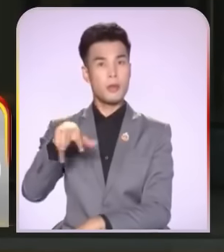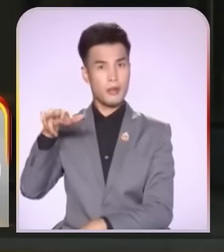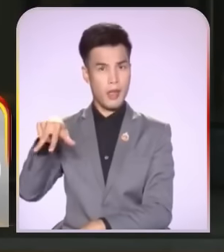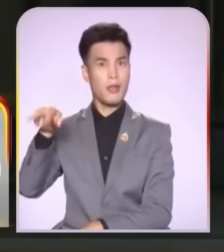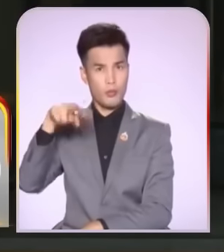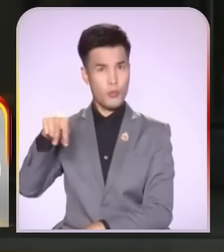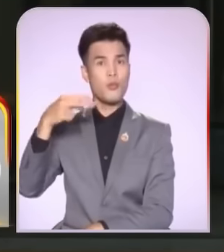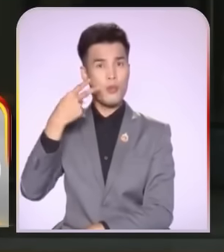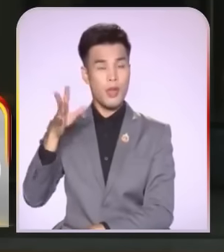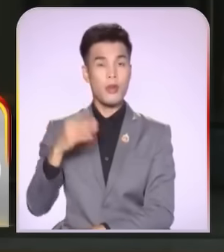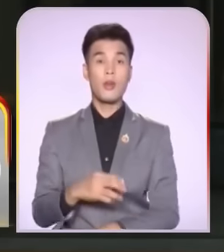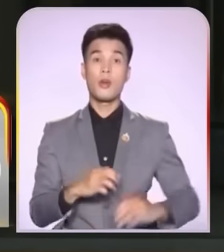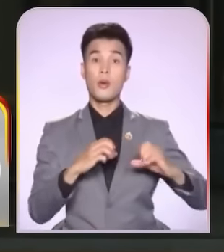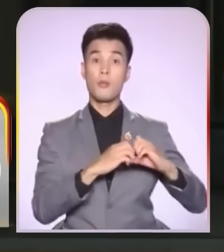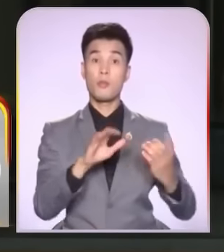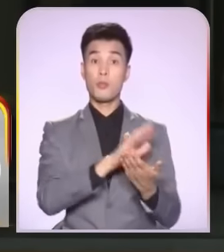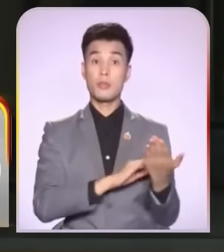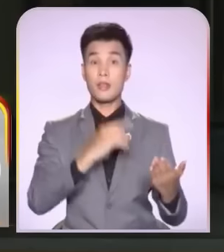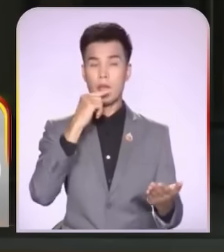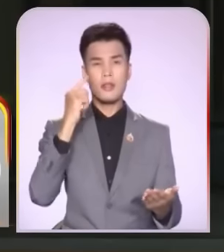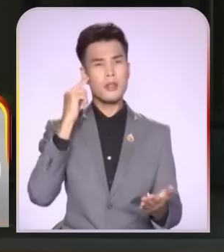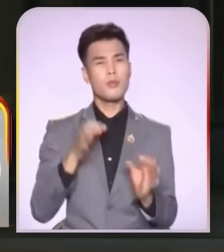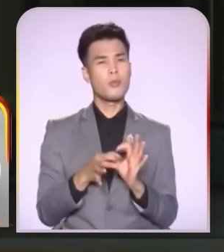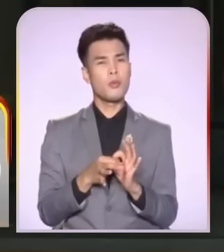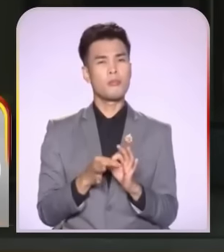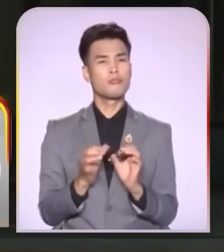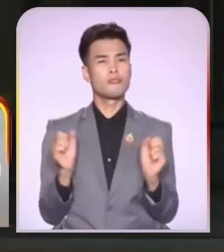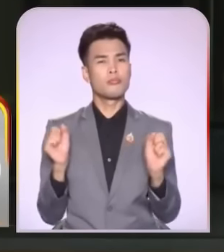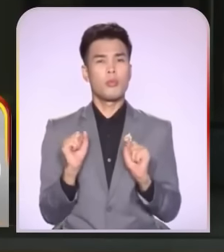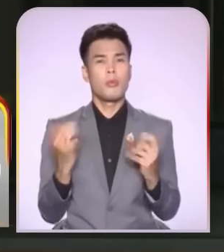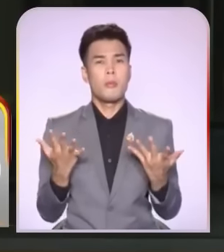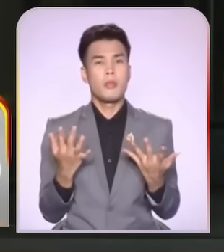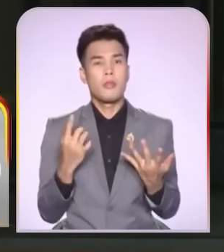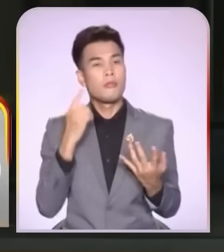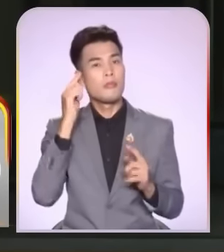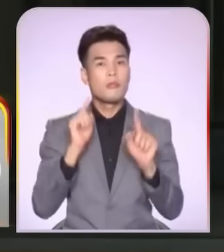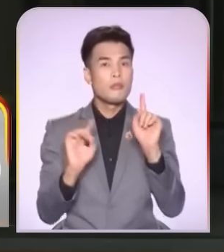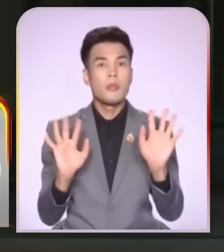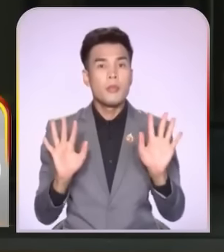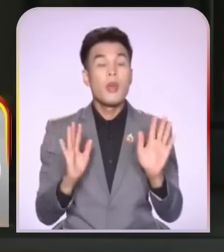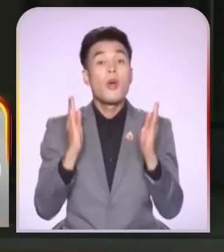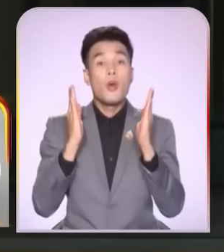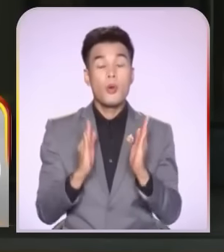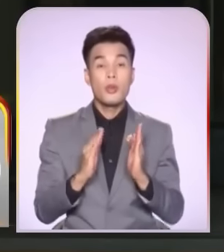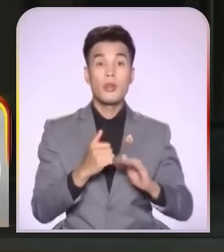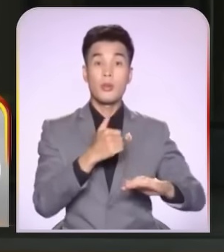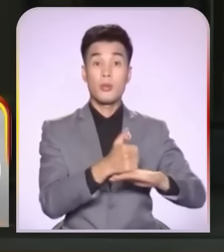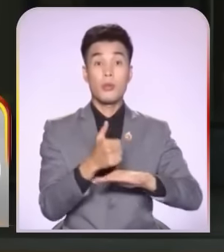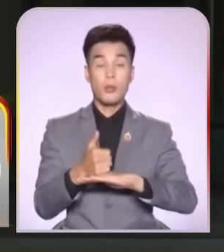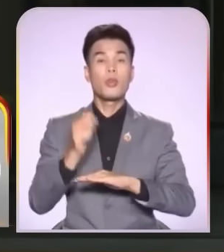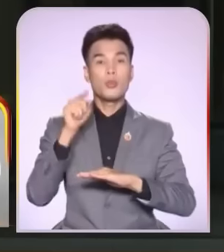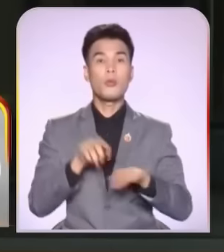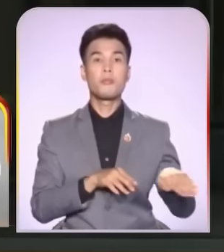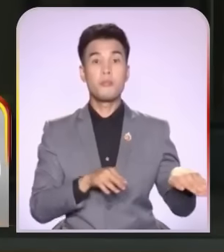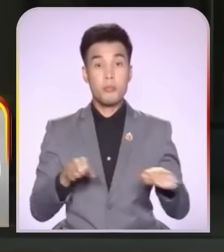ล้วโดยพรรคภูมิใจไทยไม่กังวลเรื่องการเสนอชื่อคณะรัฐมนตรีในครั้งนี้เพราะคนที่จะเป็นรัฐมนตรีต้อง